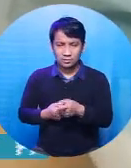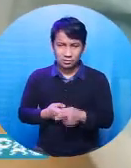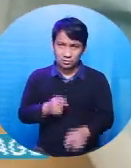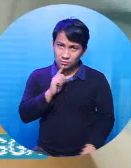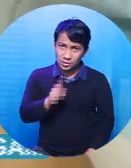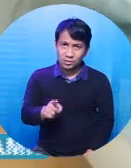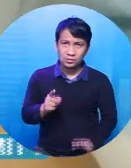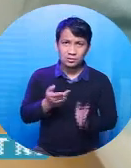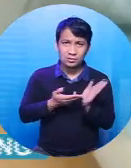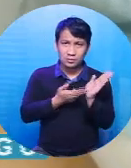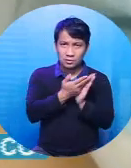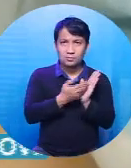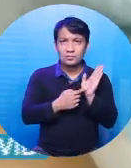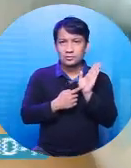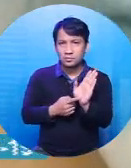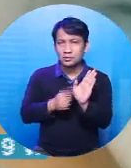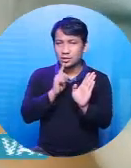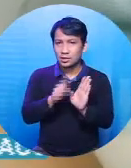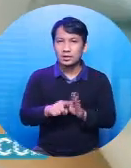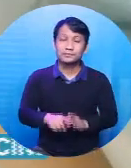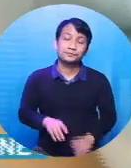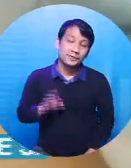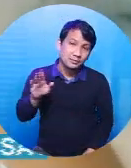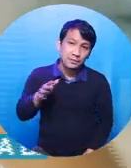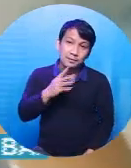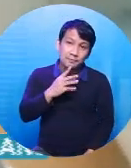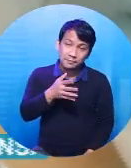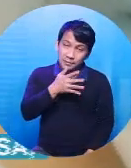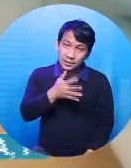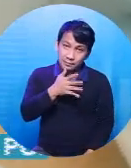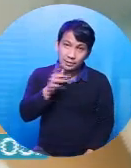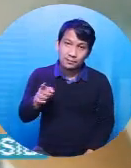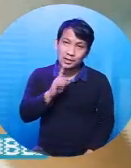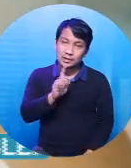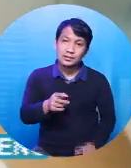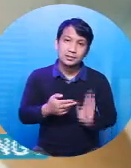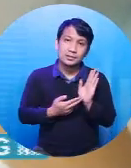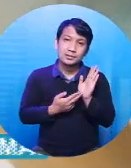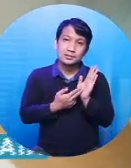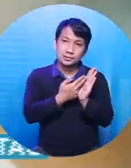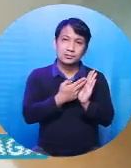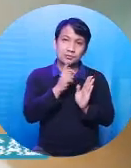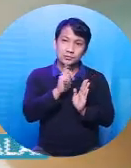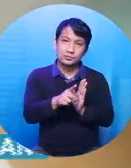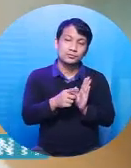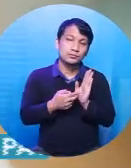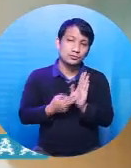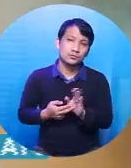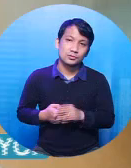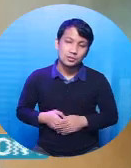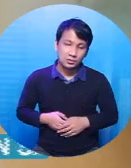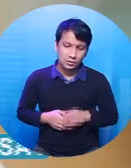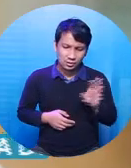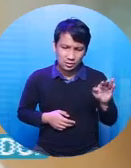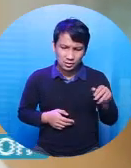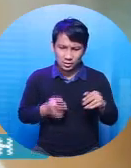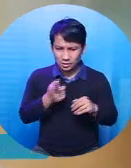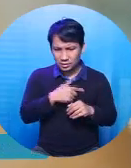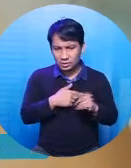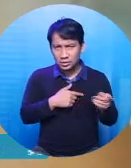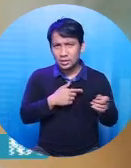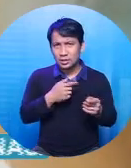inyo ni Kuya. Totoo yun. Yan ang tama, lagi. Yan ang pinagpiling ko sa inyo lagi,